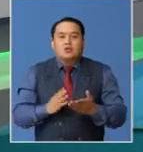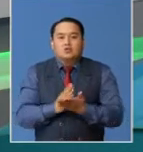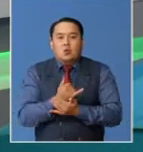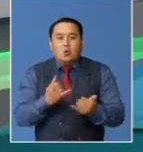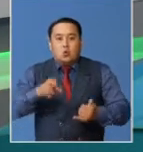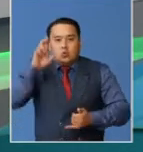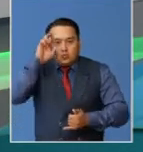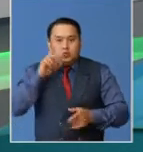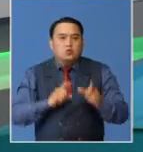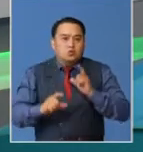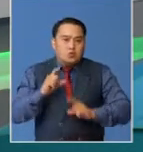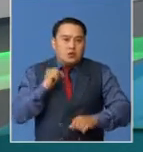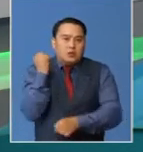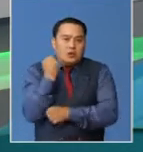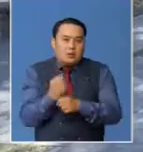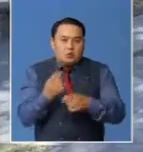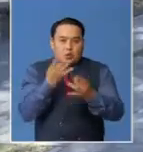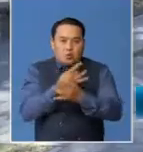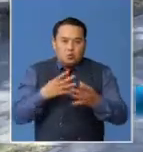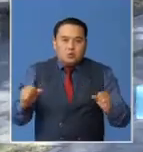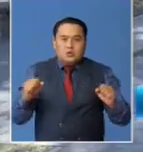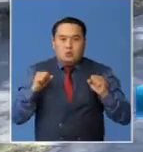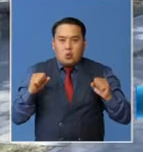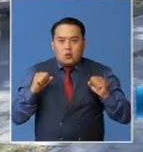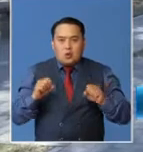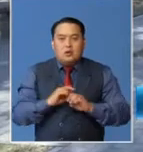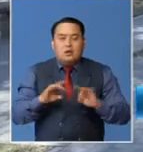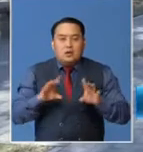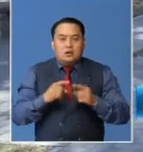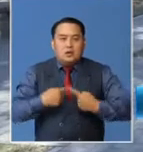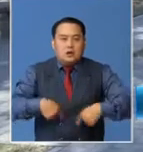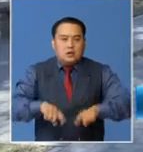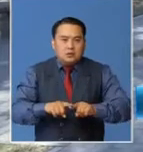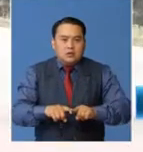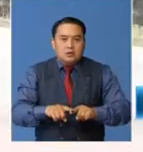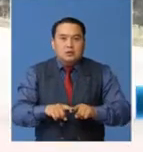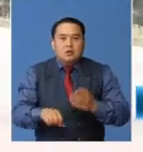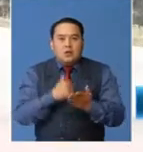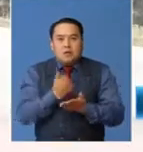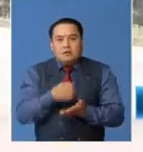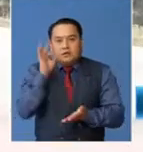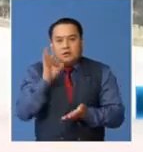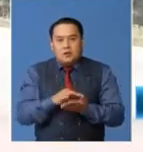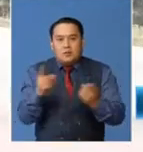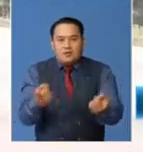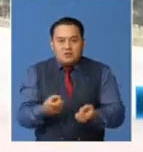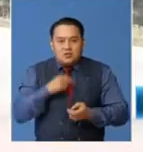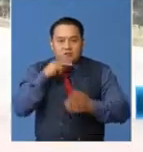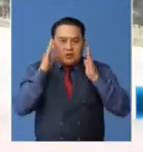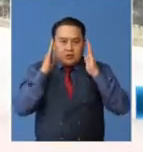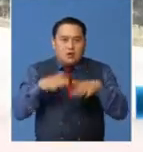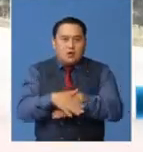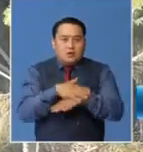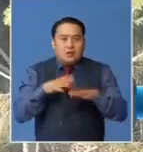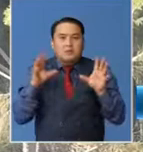коммунальщики, государственные служащие, студенты, работники культуры и спорта. Как говорят организаторы, основная цель – это привлечение